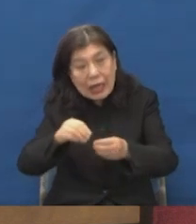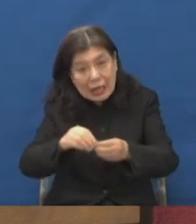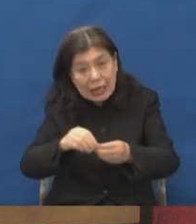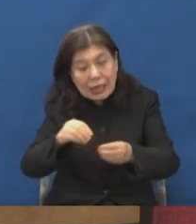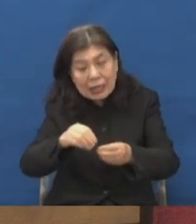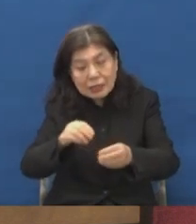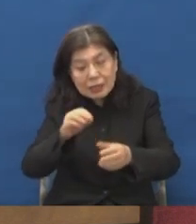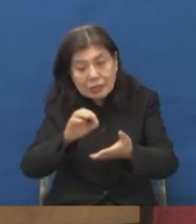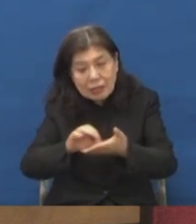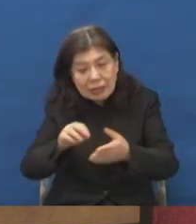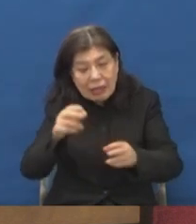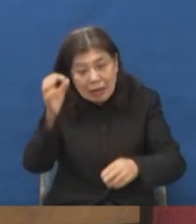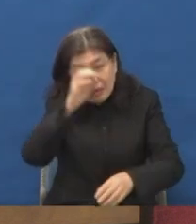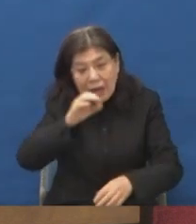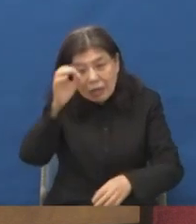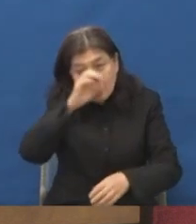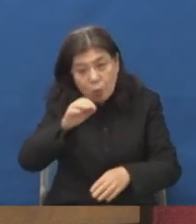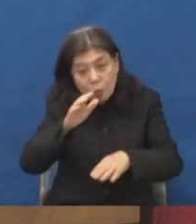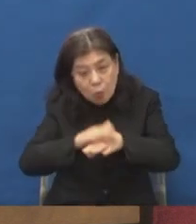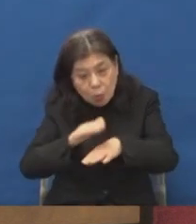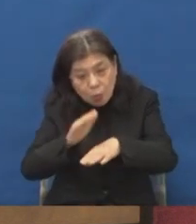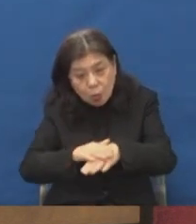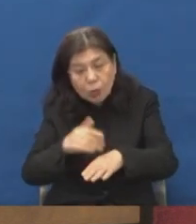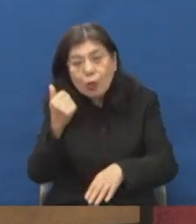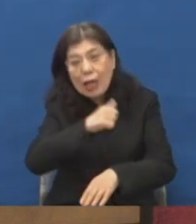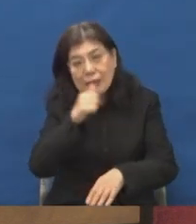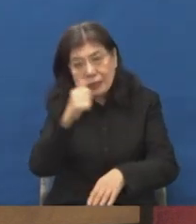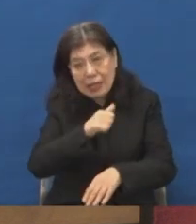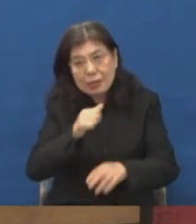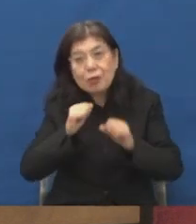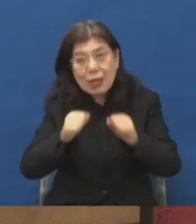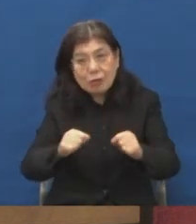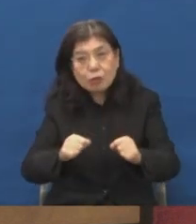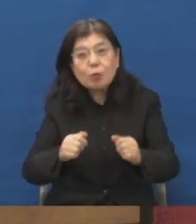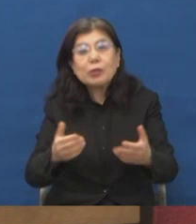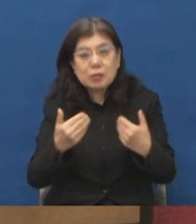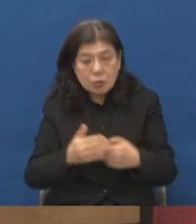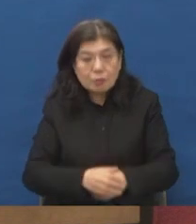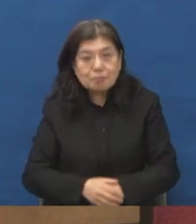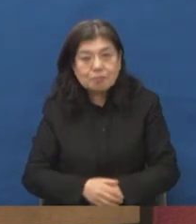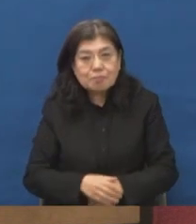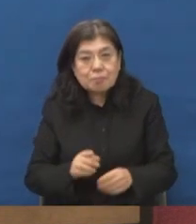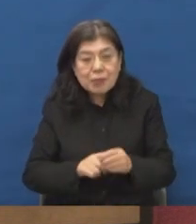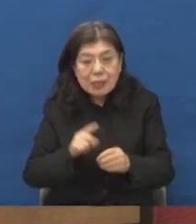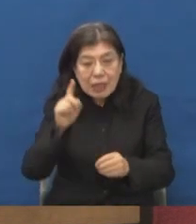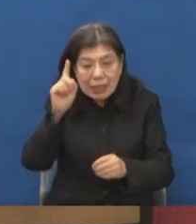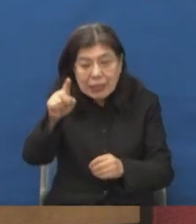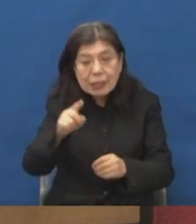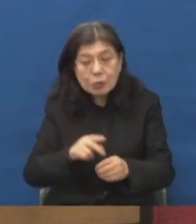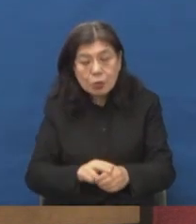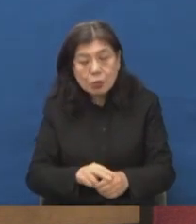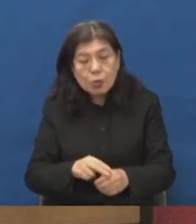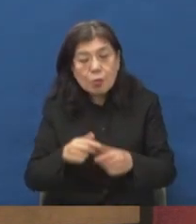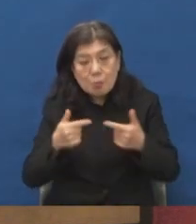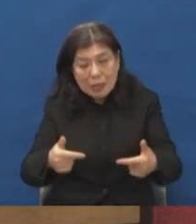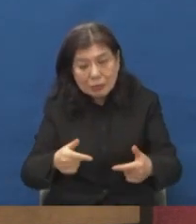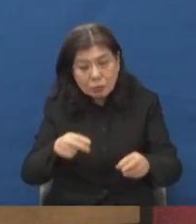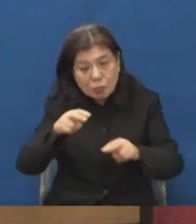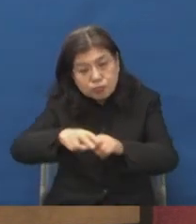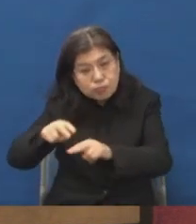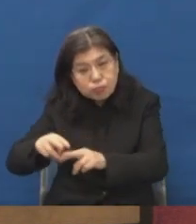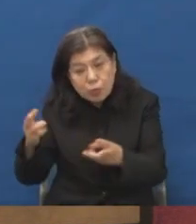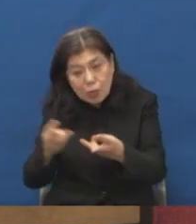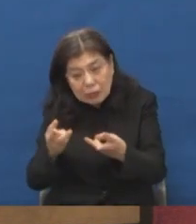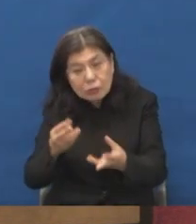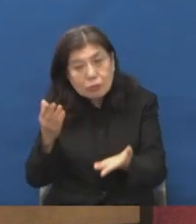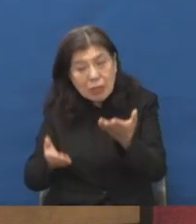な案内などに努めることを求めます。市バス事業では、来年度の乗客数見込みでは、令和元年度と比較では、